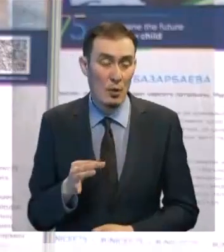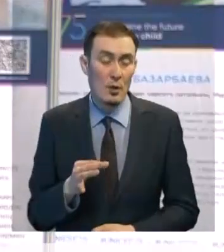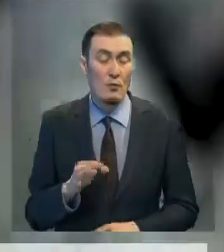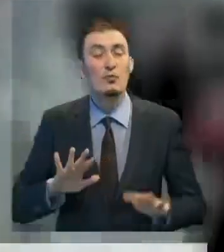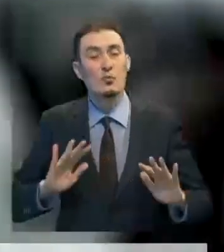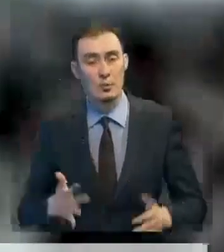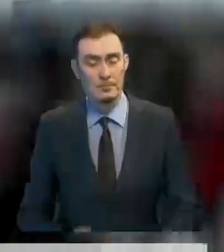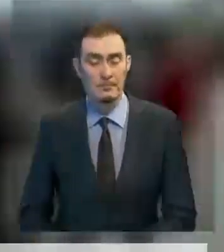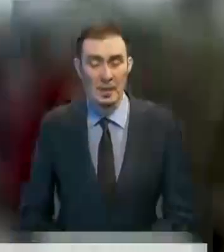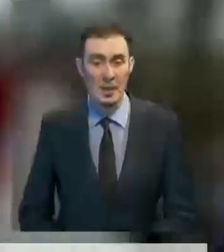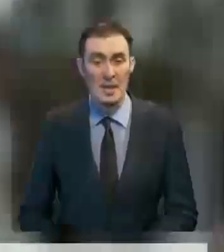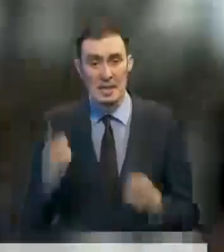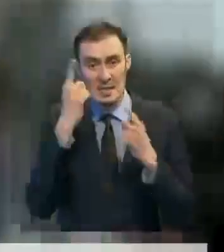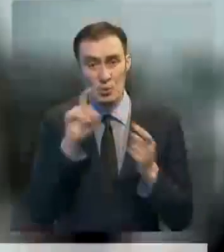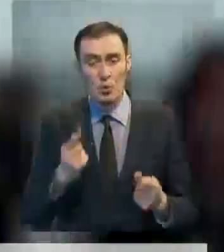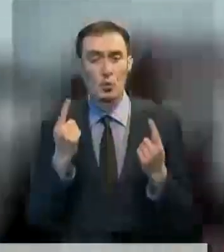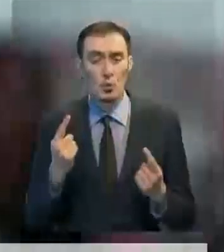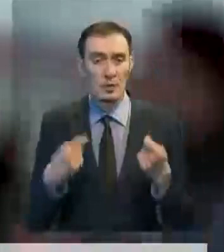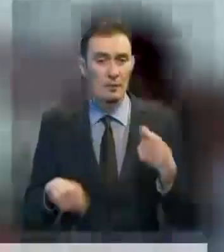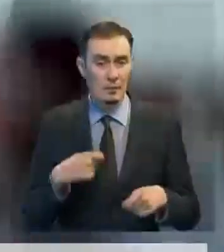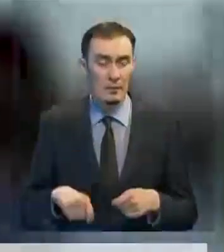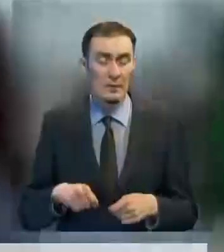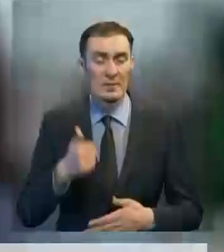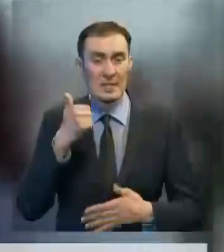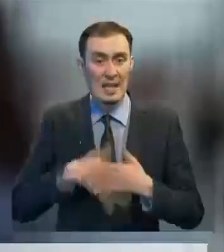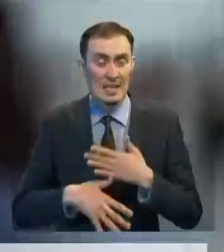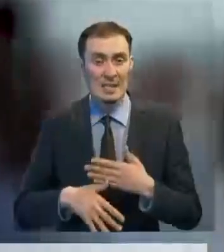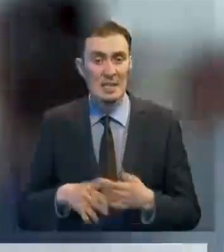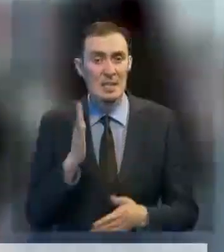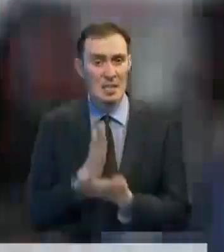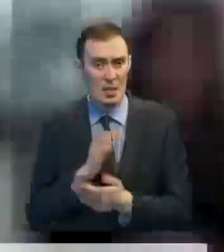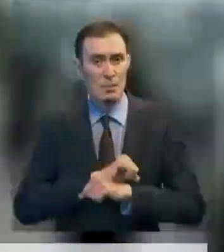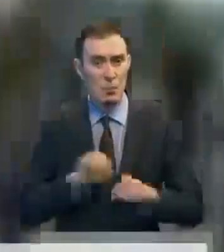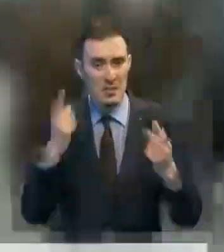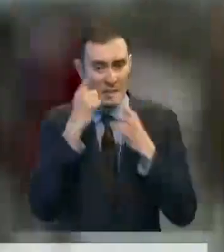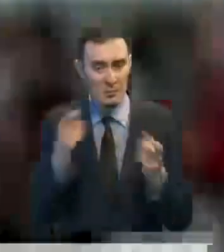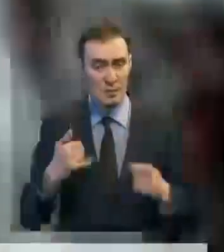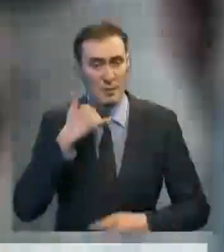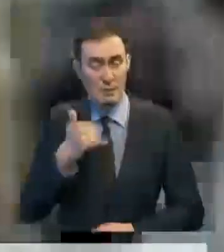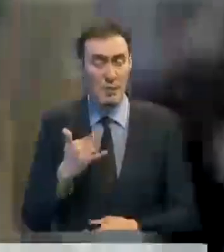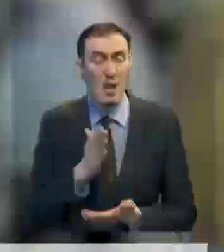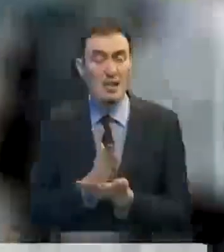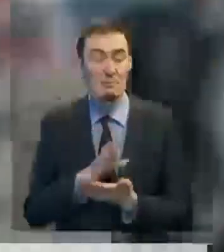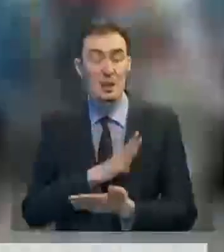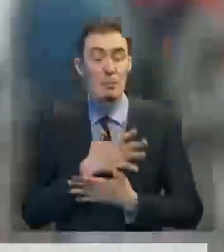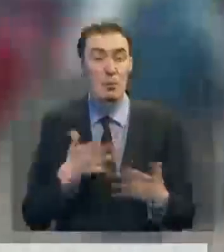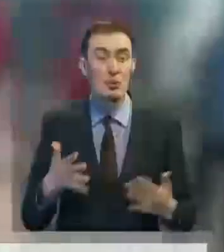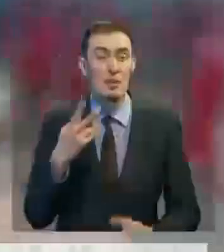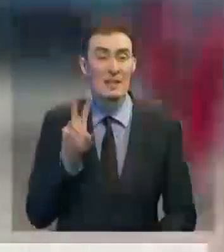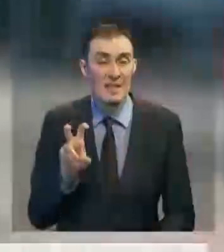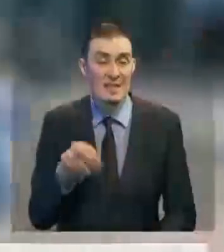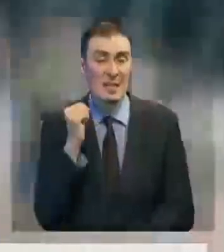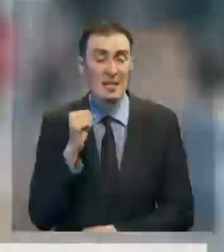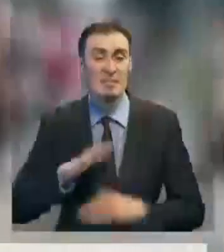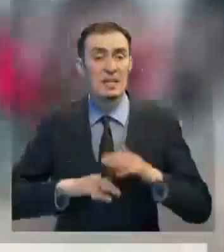что ты там сигнал о том что крупнейший трц столице заминировали поступил сегодня днем в этот момент в нем находились больше 200